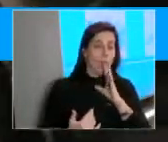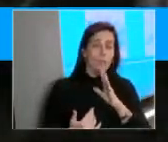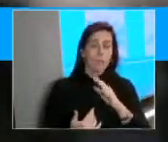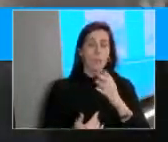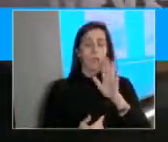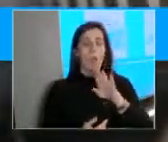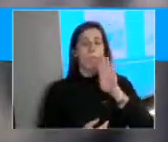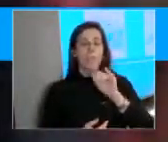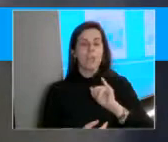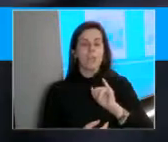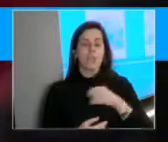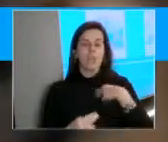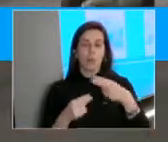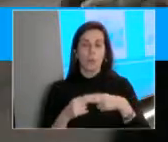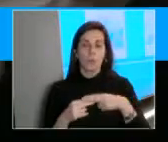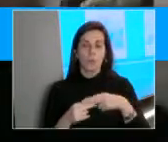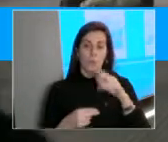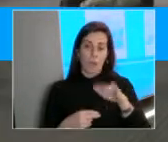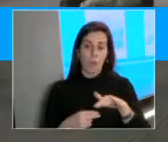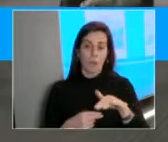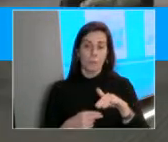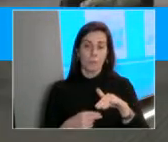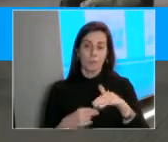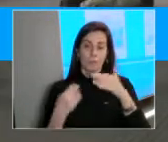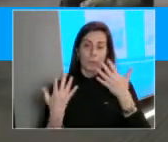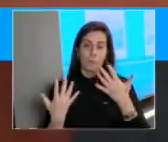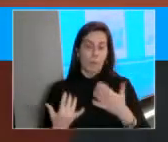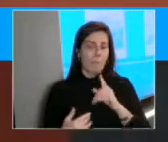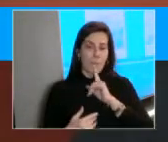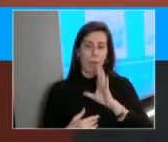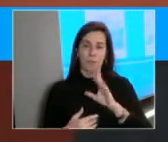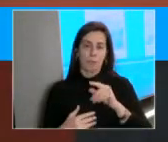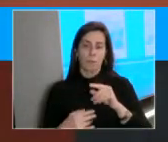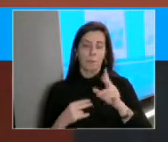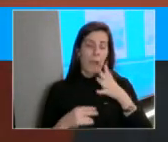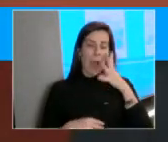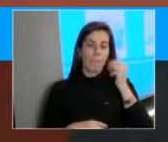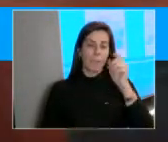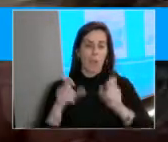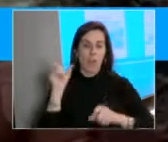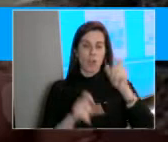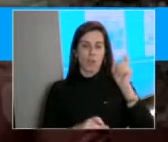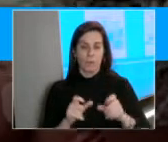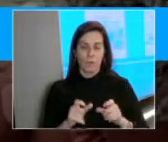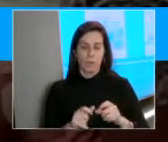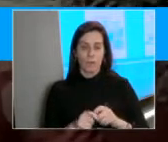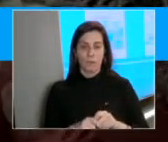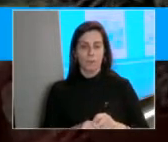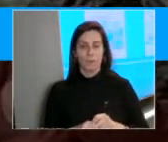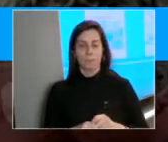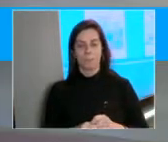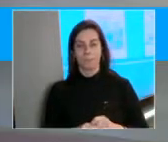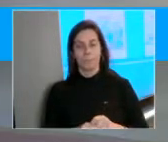בייג'ין הגענו לגבול של גם כן כמה עשרות בודדות לכיוון ה-40. אבל תראה, אנחנו מבינים...